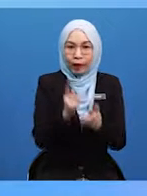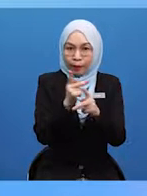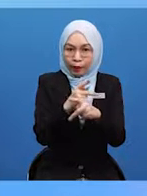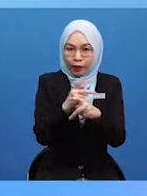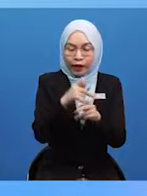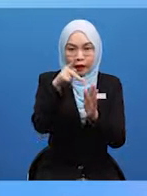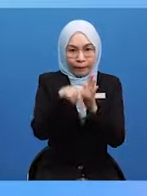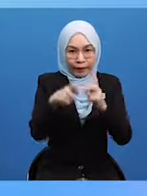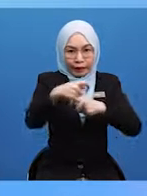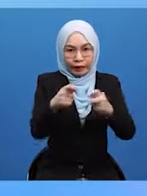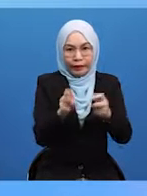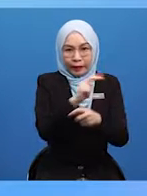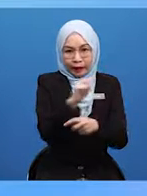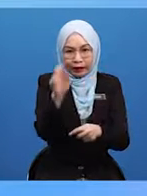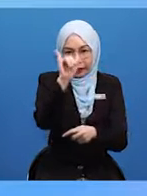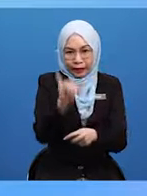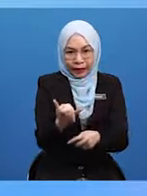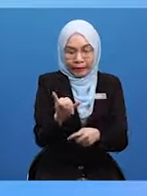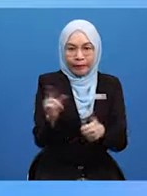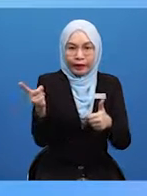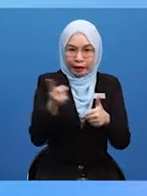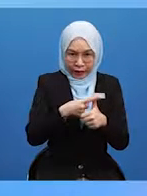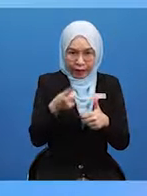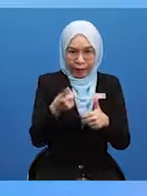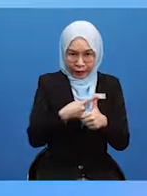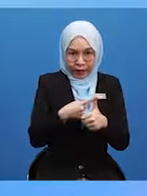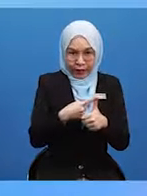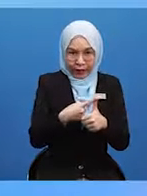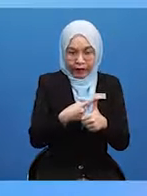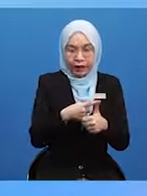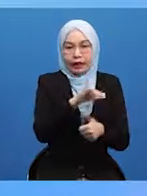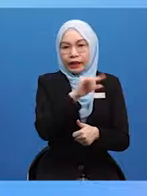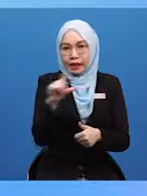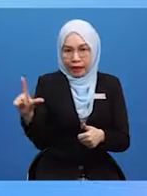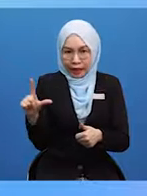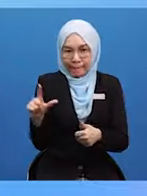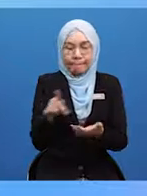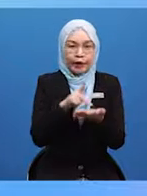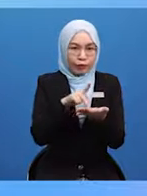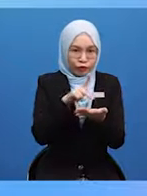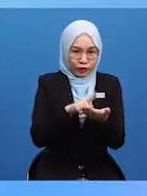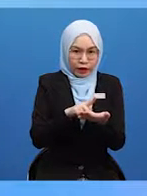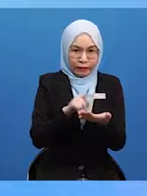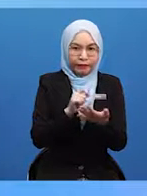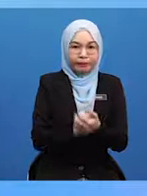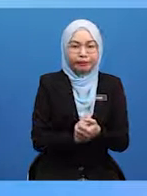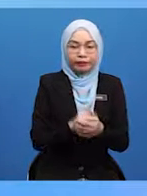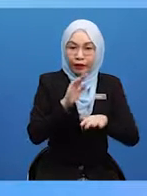pertama adalah pola pertempatan berpusat. Pada pola pertempatan